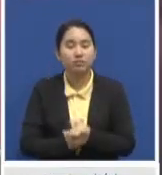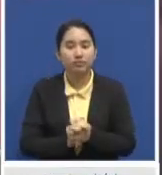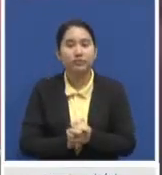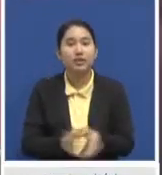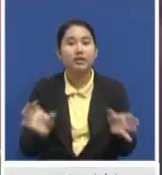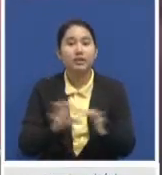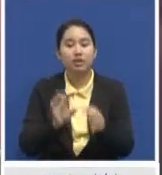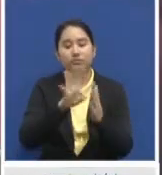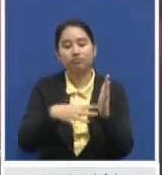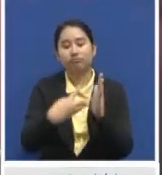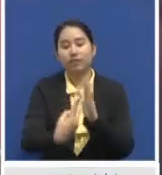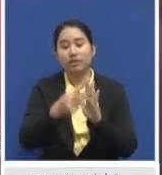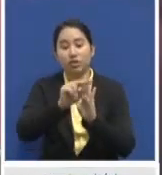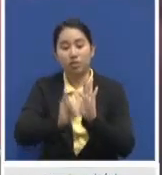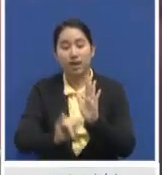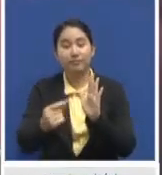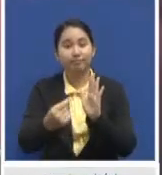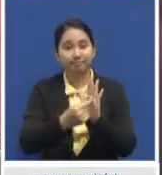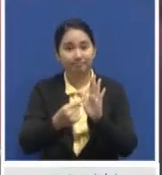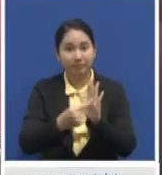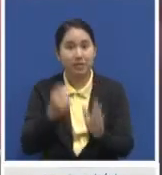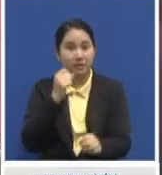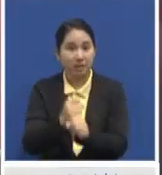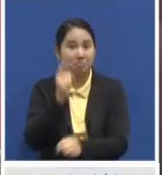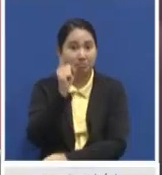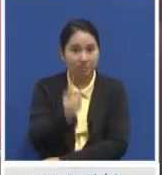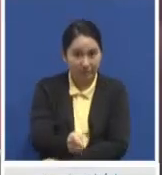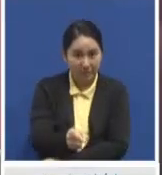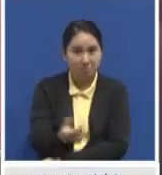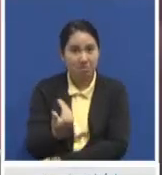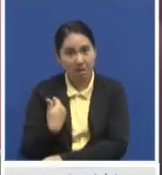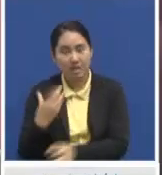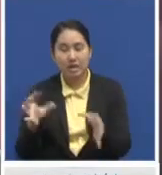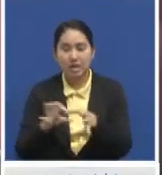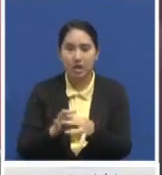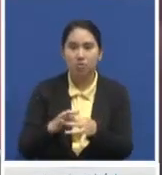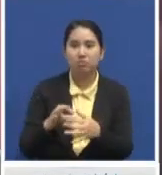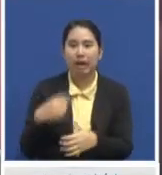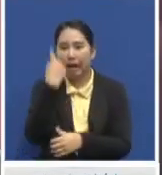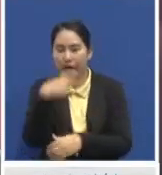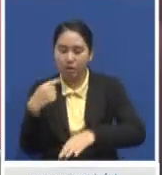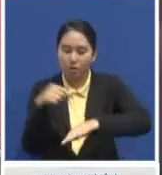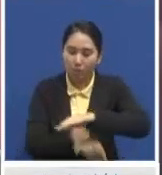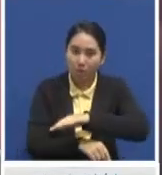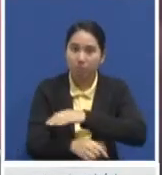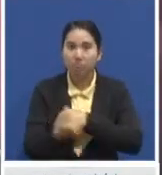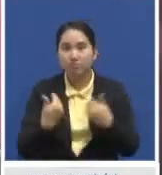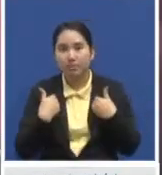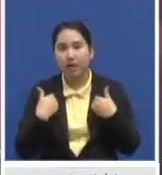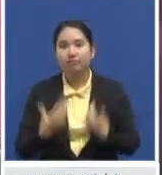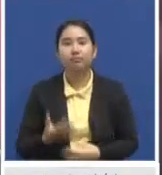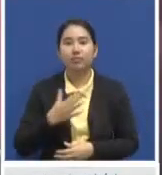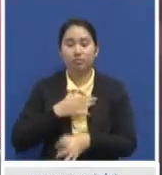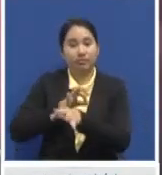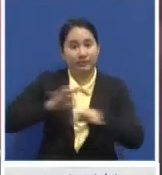นโยบายท่านนายกรัฐมนตรีที่จะเอาจริงหรือไม่ในเรื่องของการปราบโจรผมไม่ได้ชี้แจงแทนท่านนายกรัฐมนตรีผมจะชี้แจงเรียน